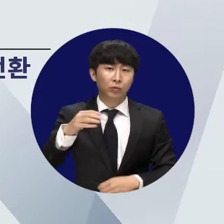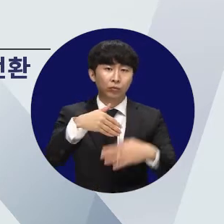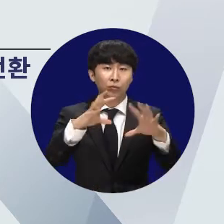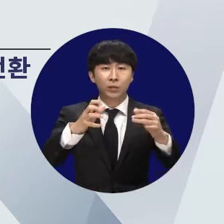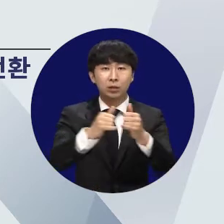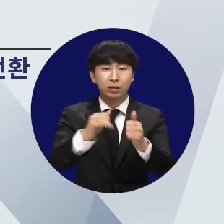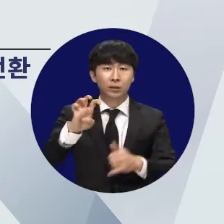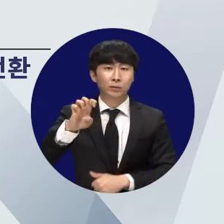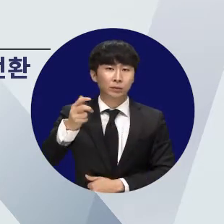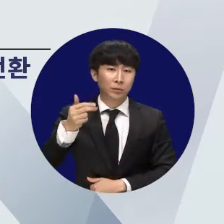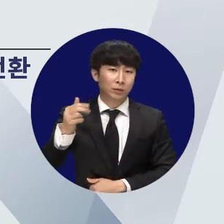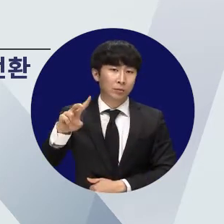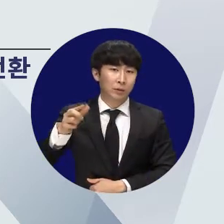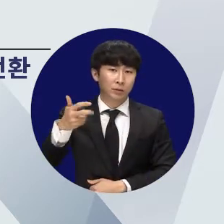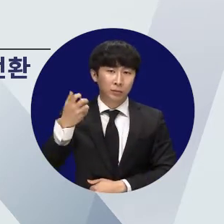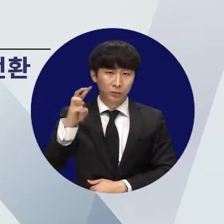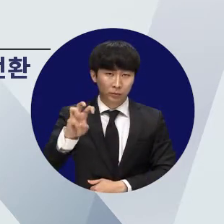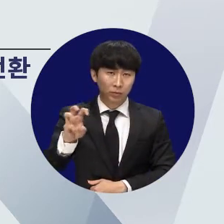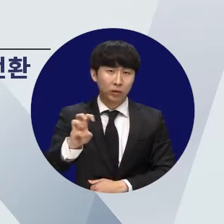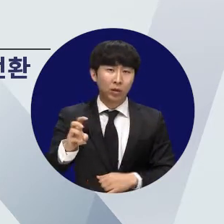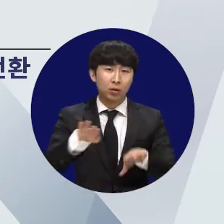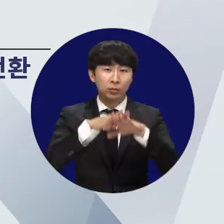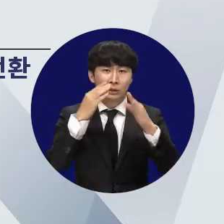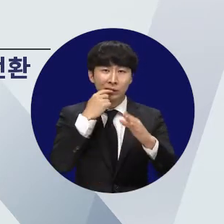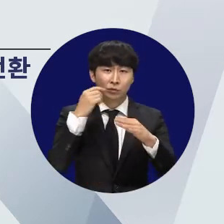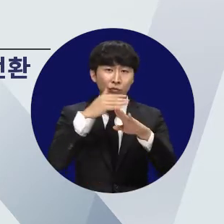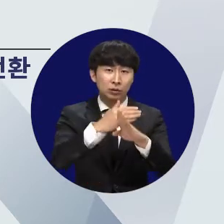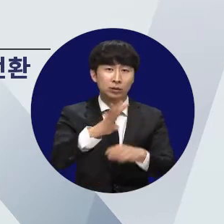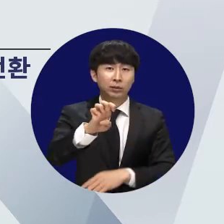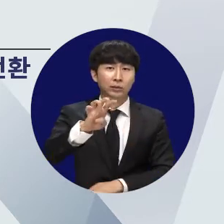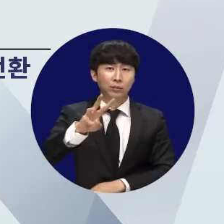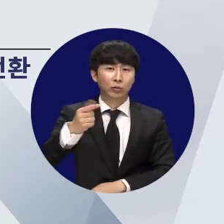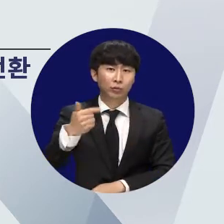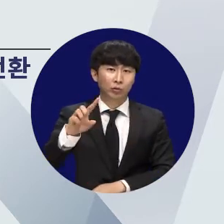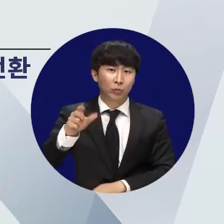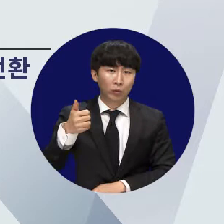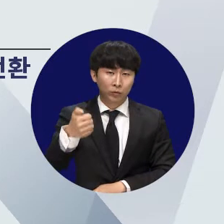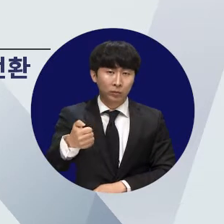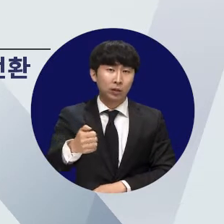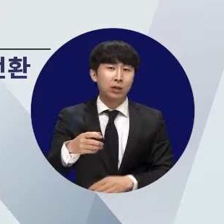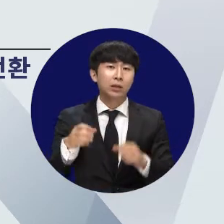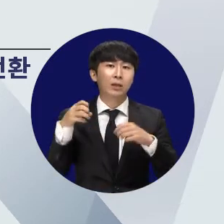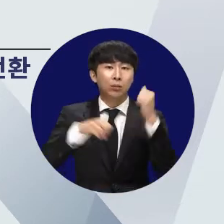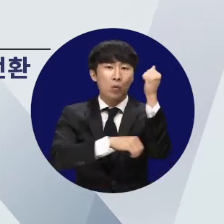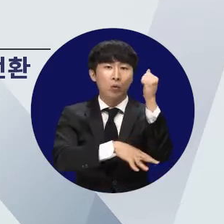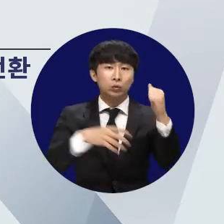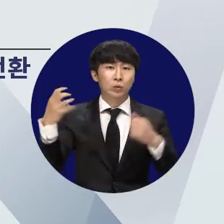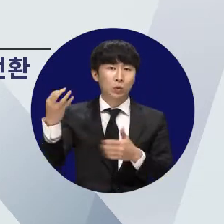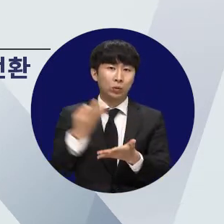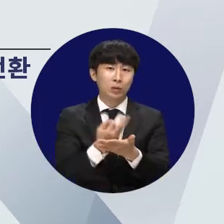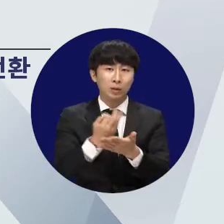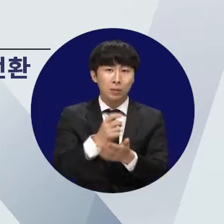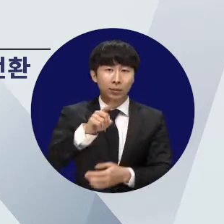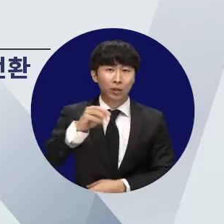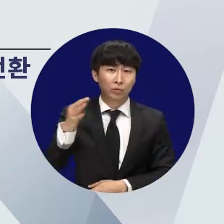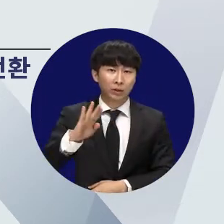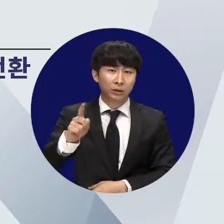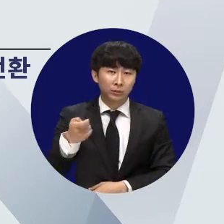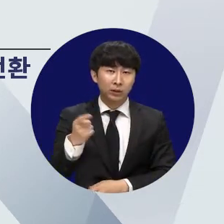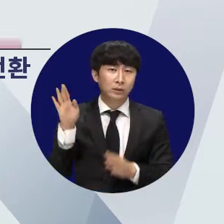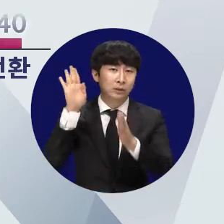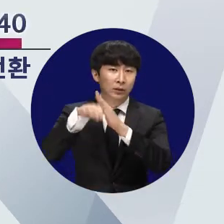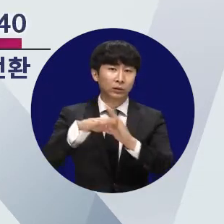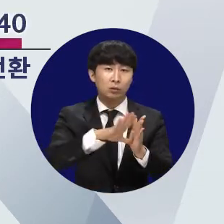730원, 열린민주당 44만 6650원, 민생당 31만 9830원, 기본소득당 1만